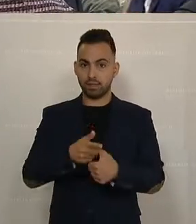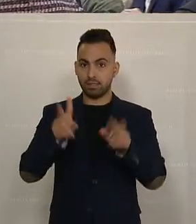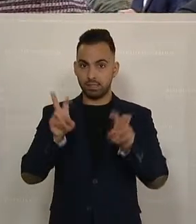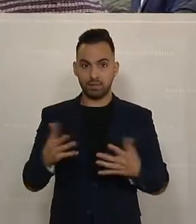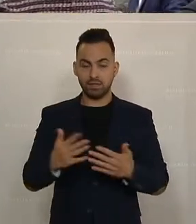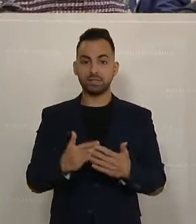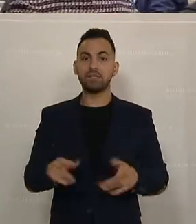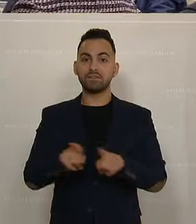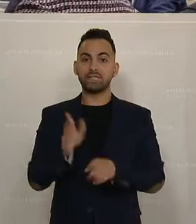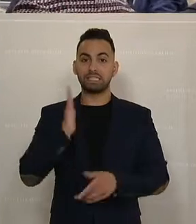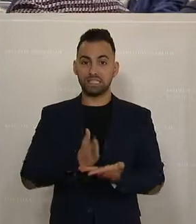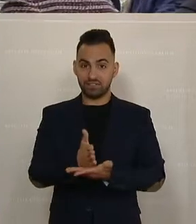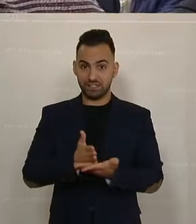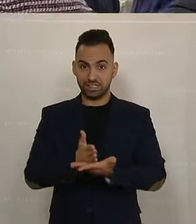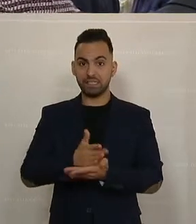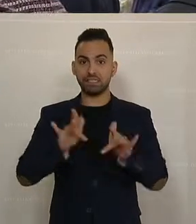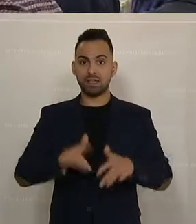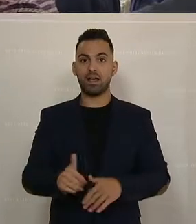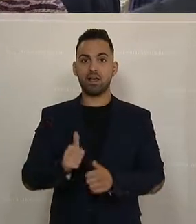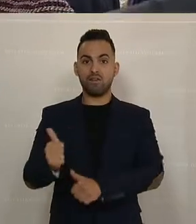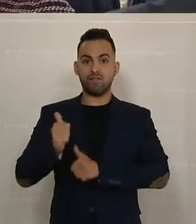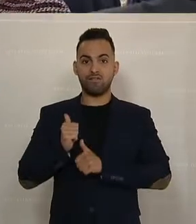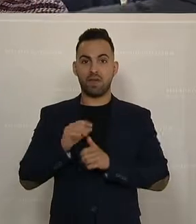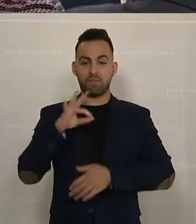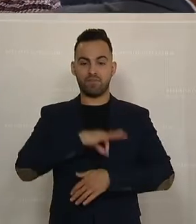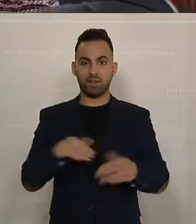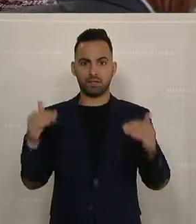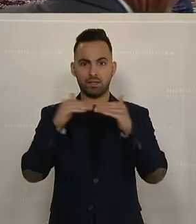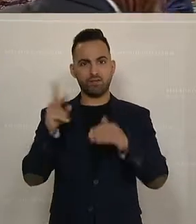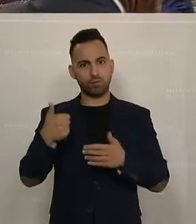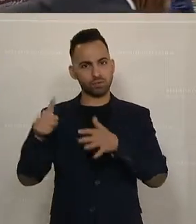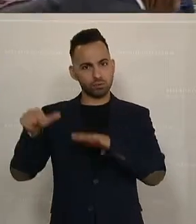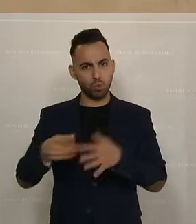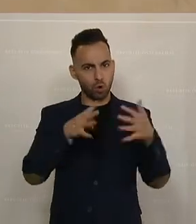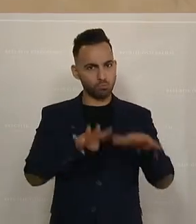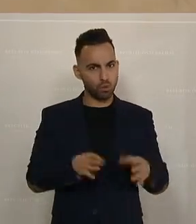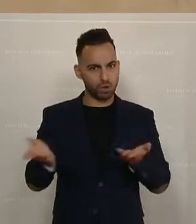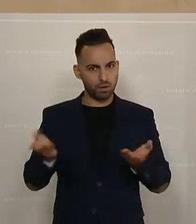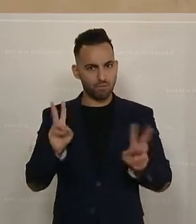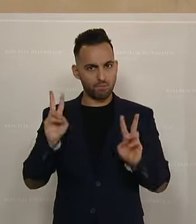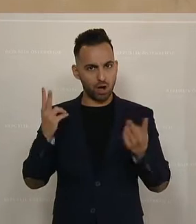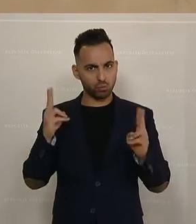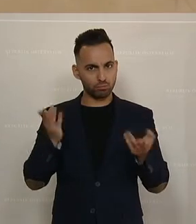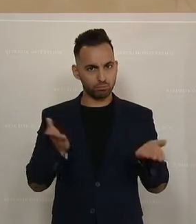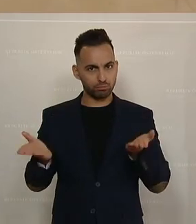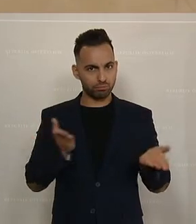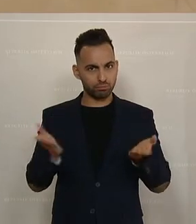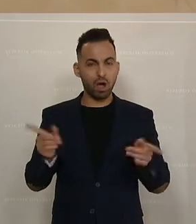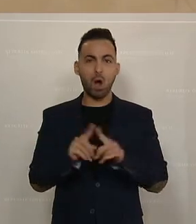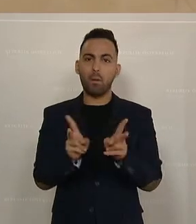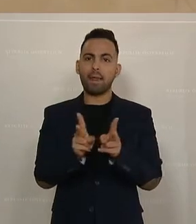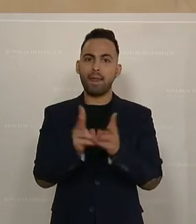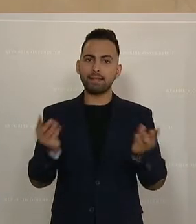angleichung des zivildienstes an die wehrpflicht warum es uns einmal sechs monate worum es da neun monate es geht um kleinigkeiten